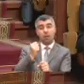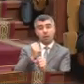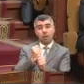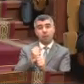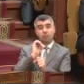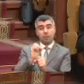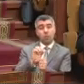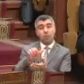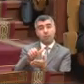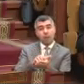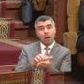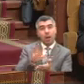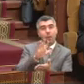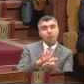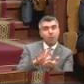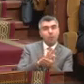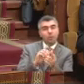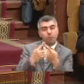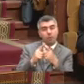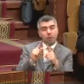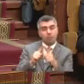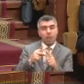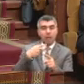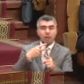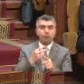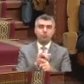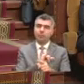على الأفعال والعمل الميداني وليس على الكلام فقط.